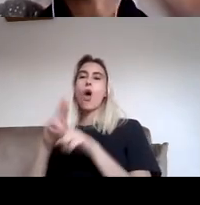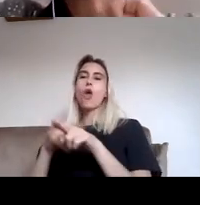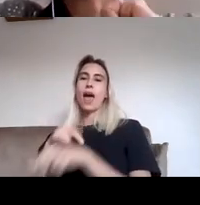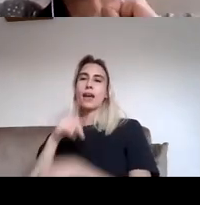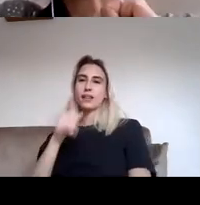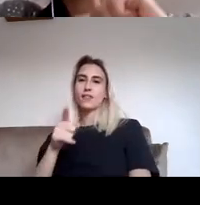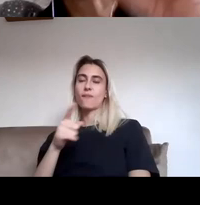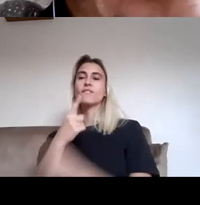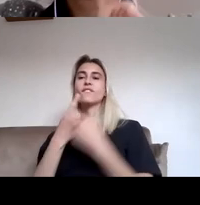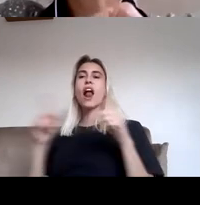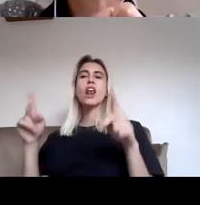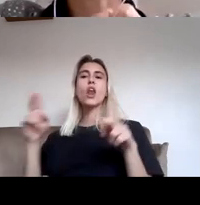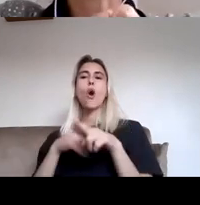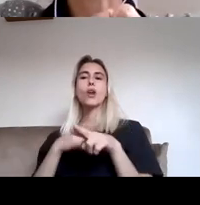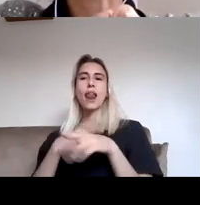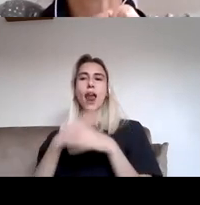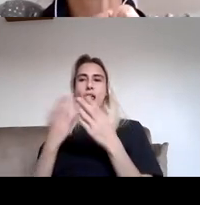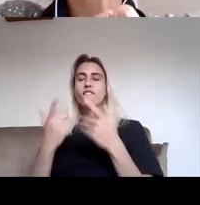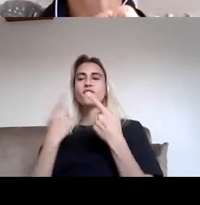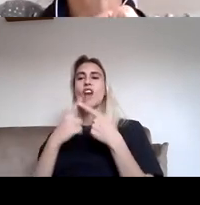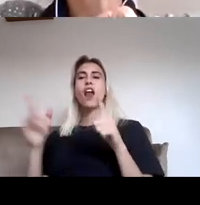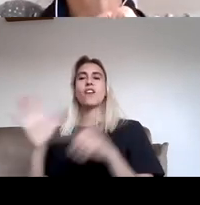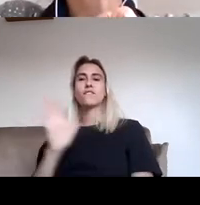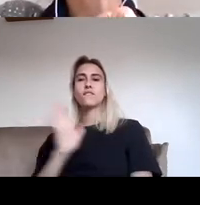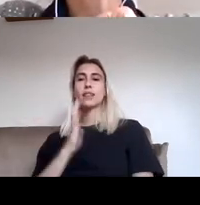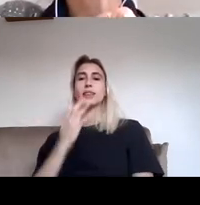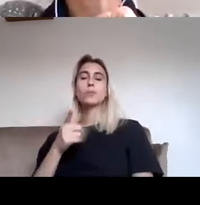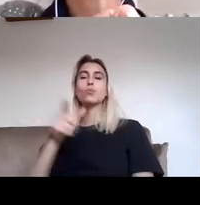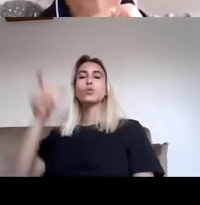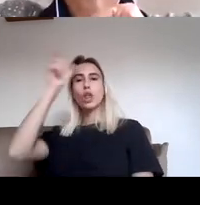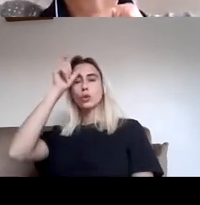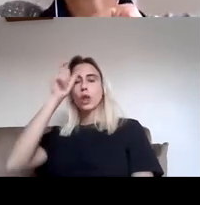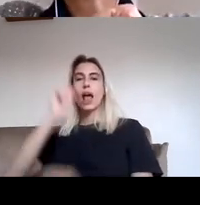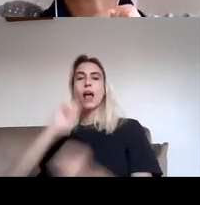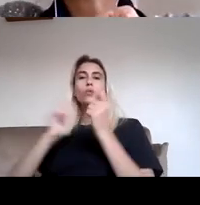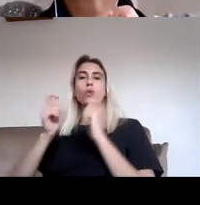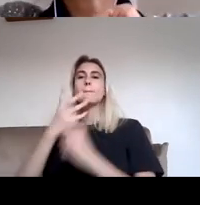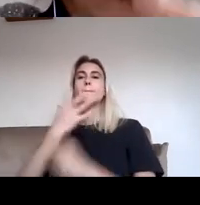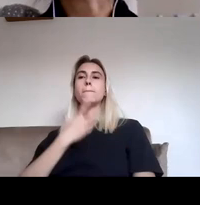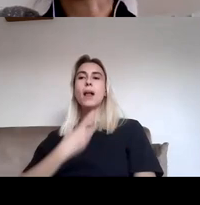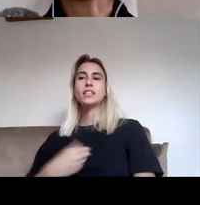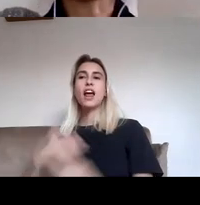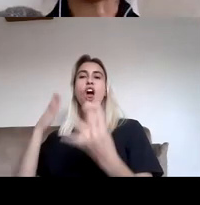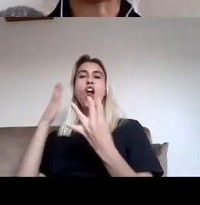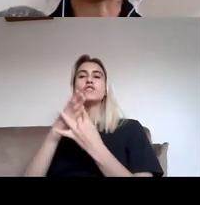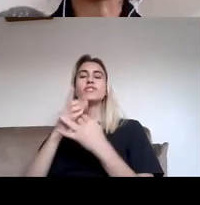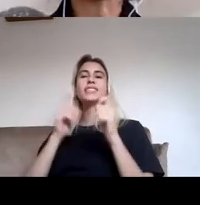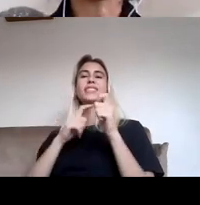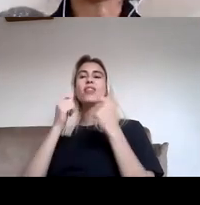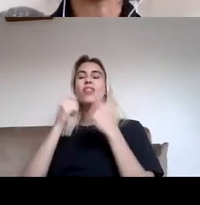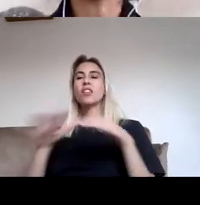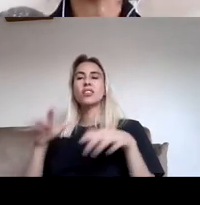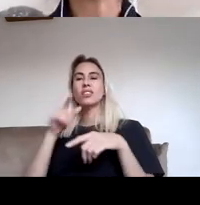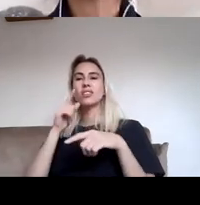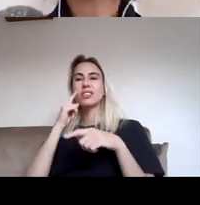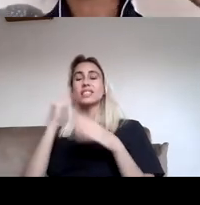Farklı örnekler, farklı skalalar var. Yalnız burada tabii Türkiye'de kullanılan ve maalesef erişilebilirlik standartlarının belediyeler